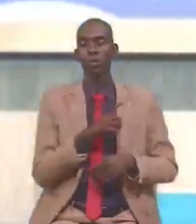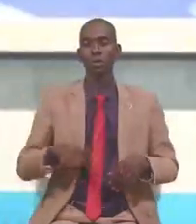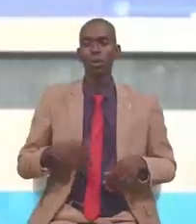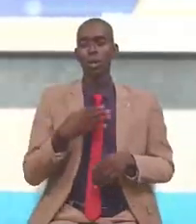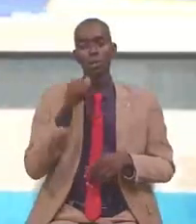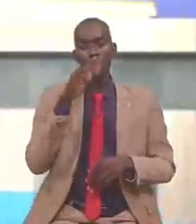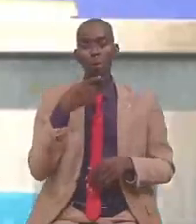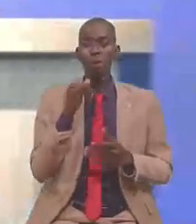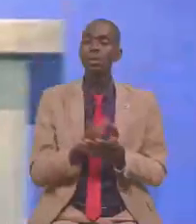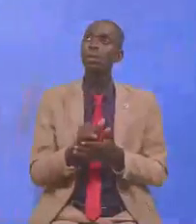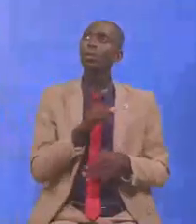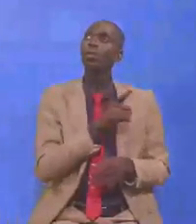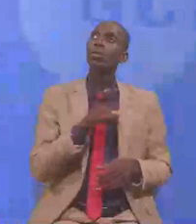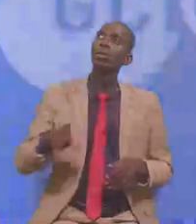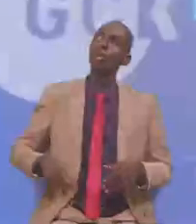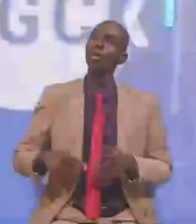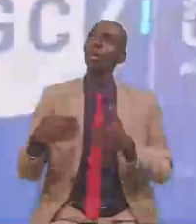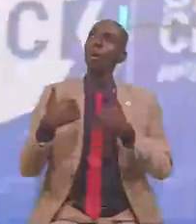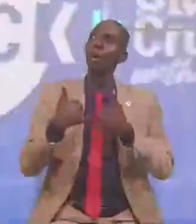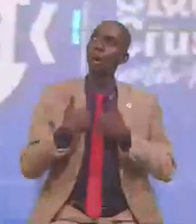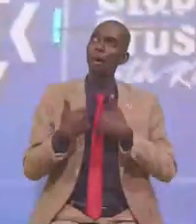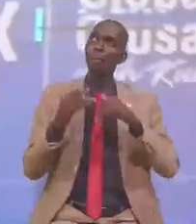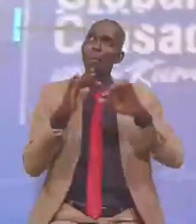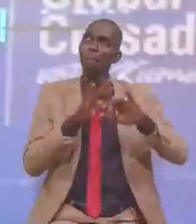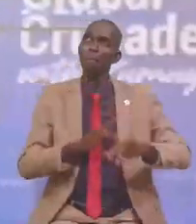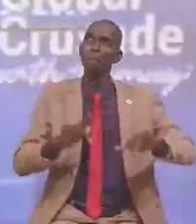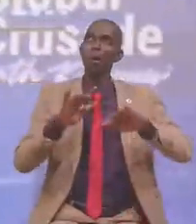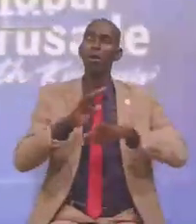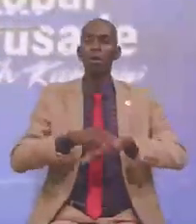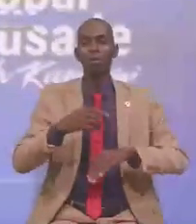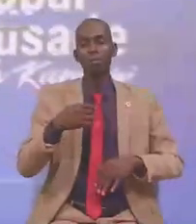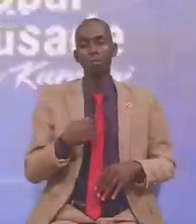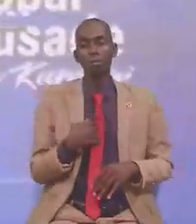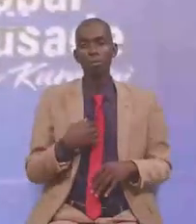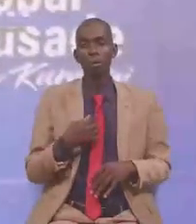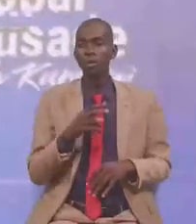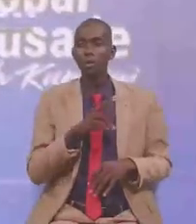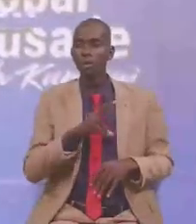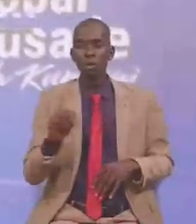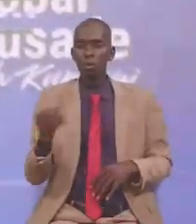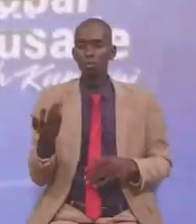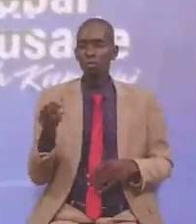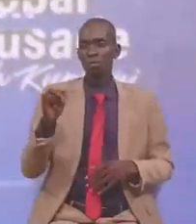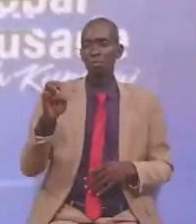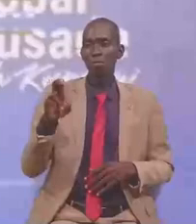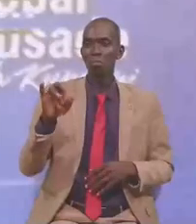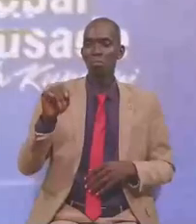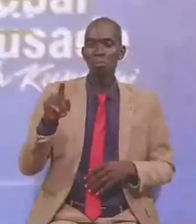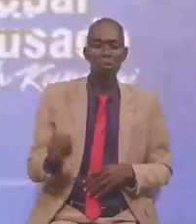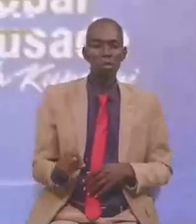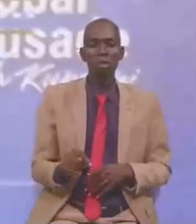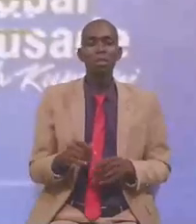Seigneur, aie pitié de moi. Pas de mérite. C'est la miséricorde du Seigneur.